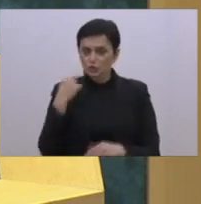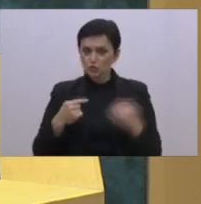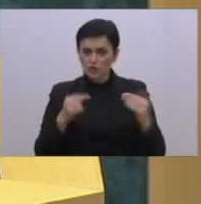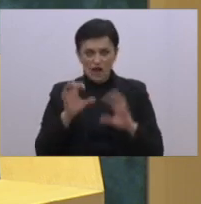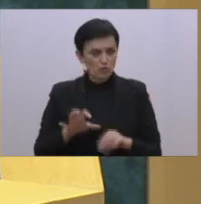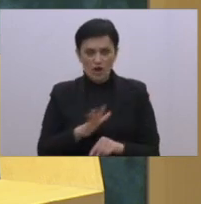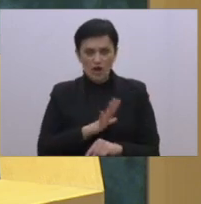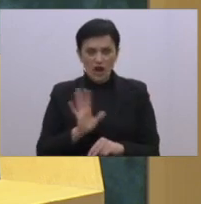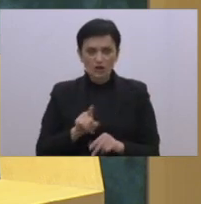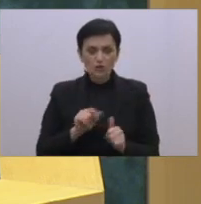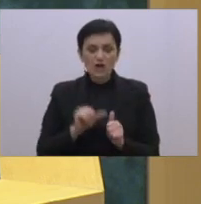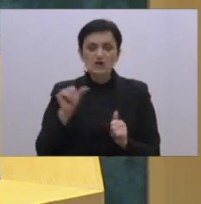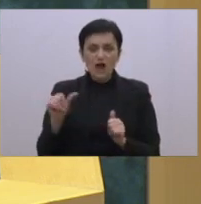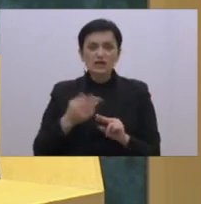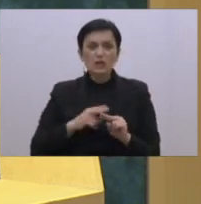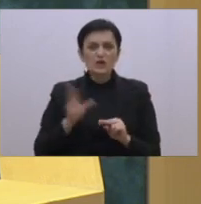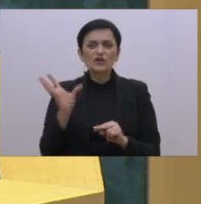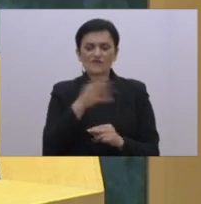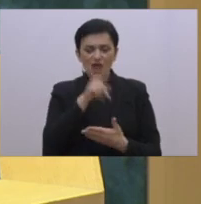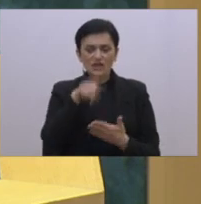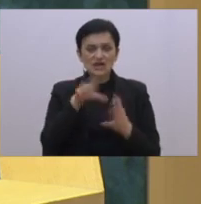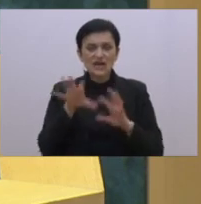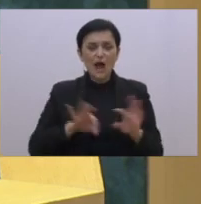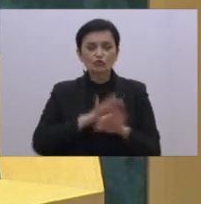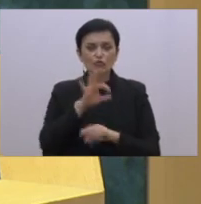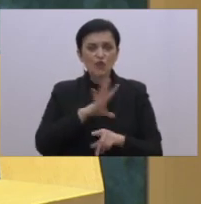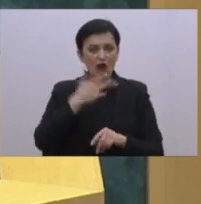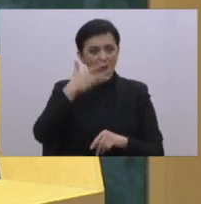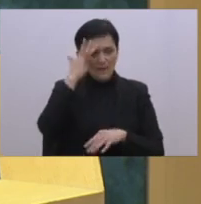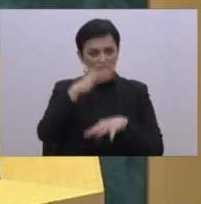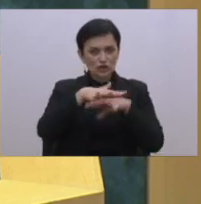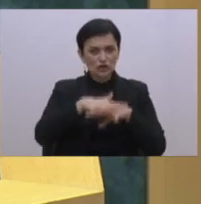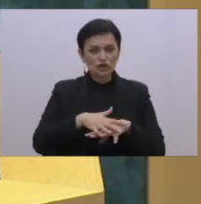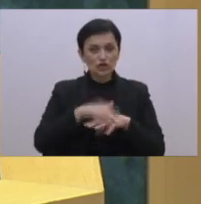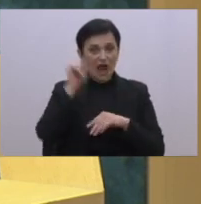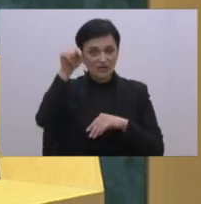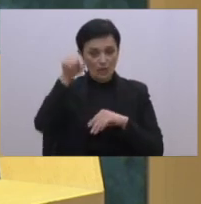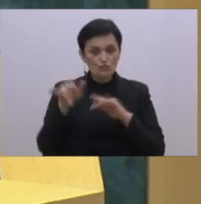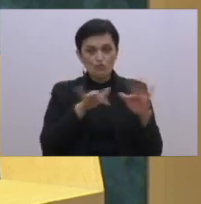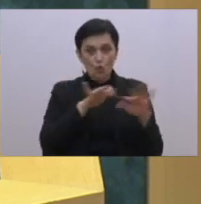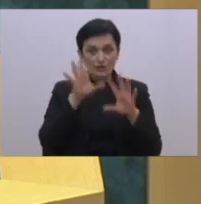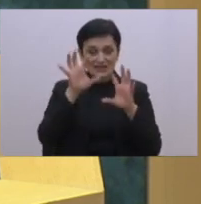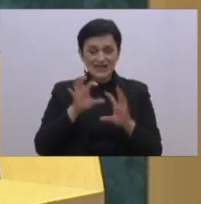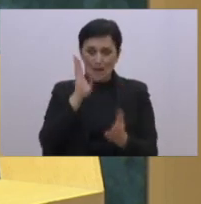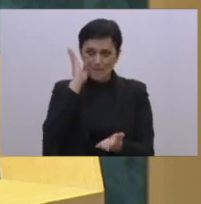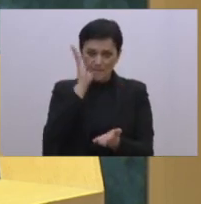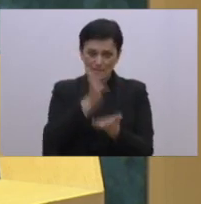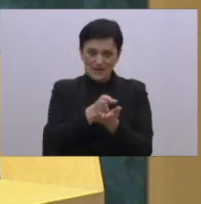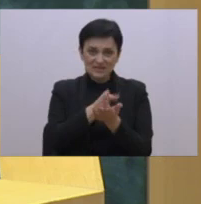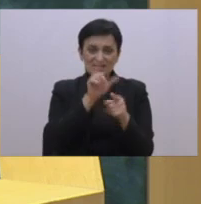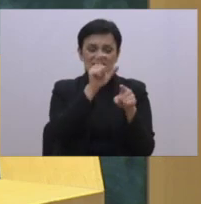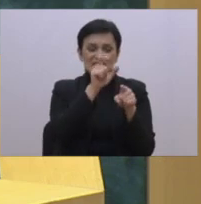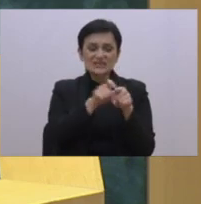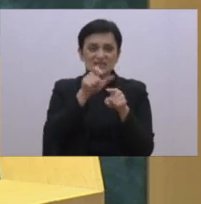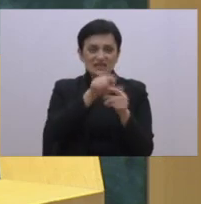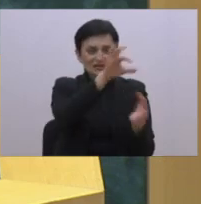კანონი. გარდა იმისა, რომ ყველა დარწმუნდა, რომ კანონპროექტი იყო ამერიკის შეერთებულ შტატებში მოქმედი კანონის პირდაპირი